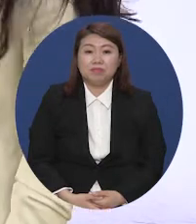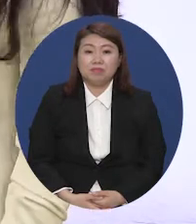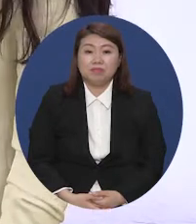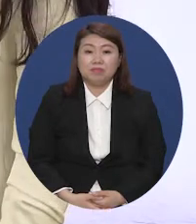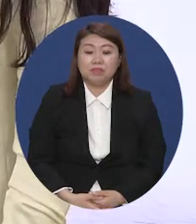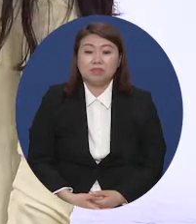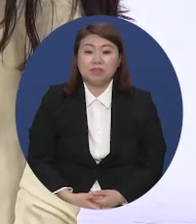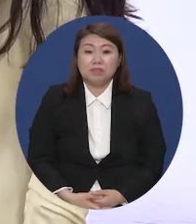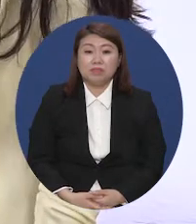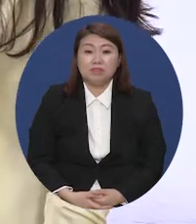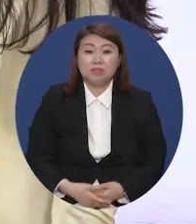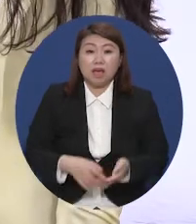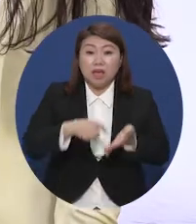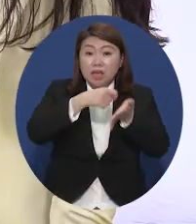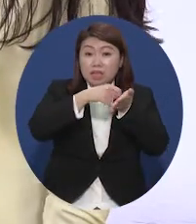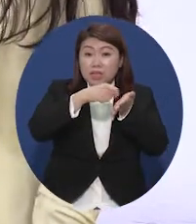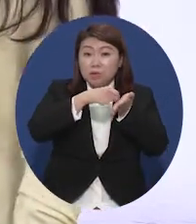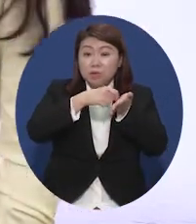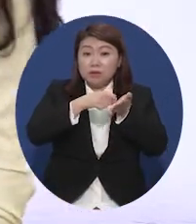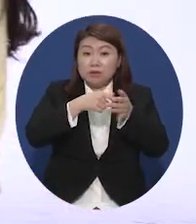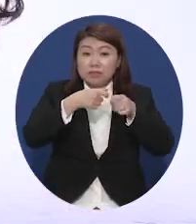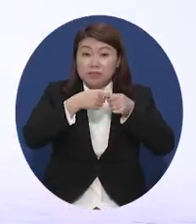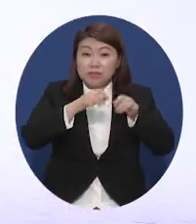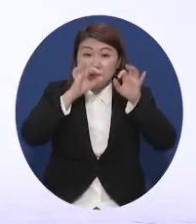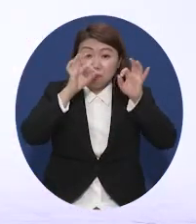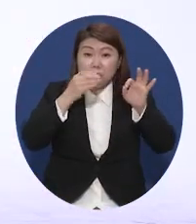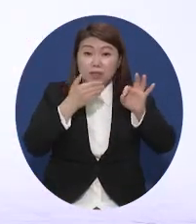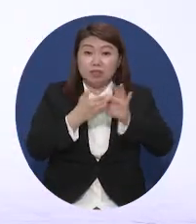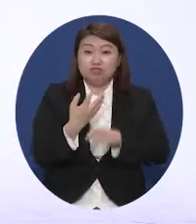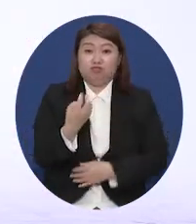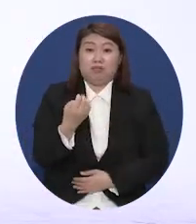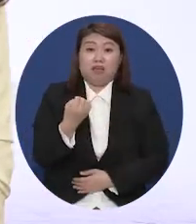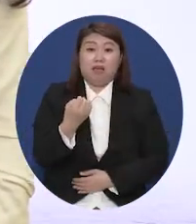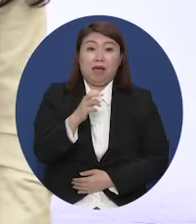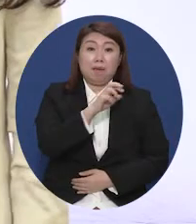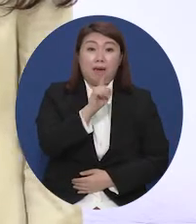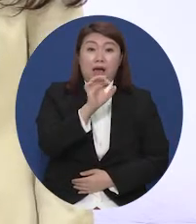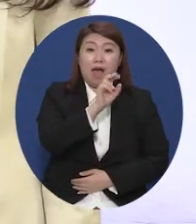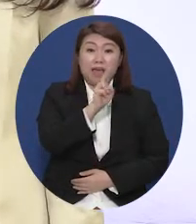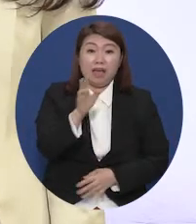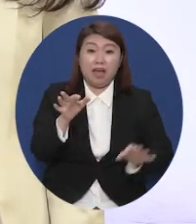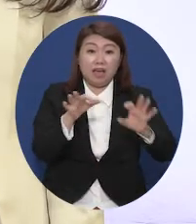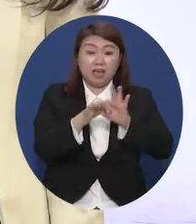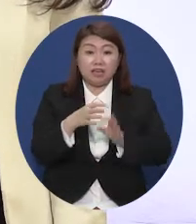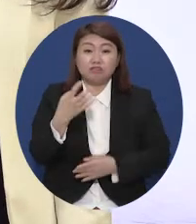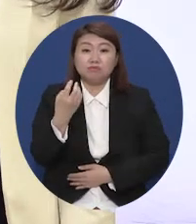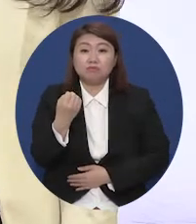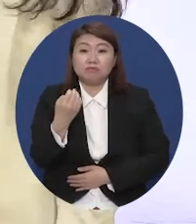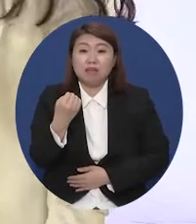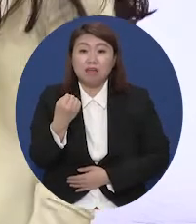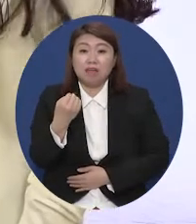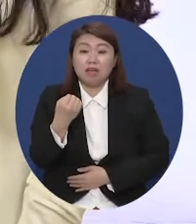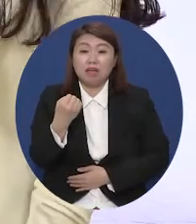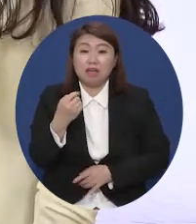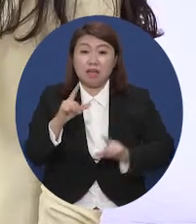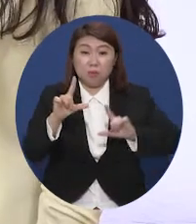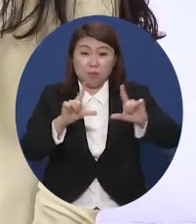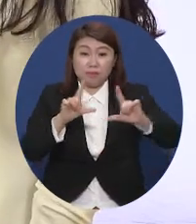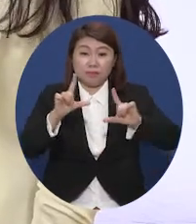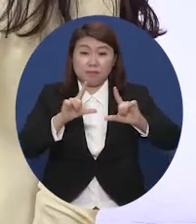석비에 새겨져 있는 이런 기록에는요 숫자가 빠지지 않는데요 마야의 숫자 기록법을 좀